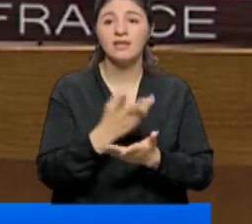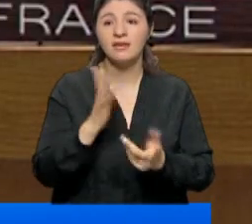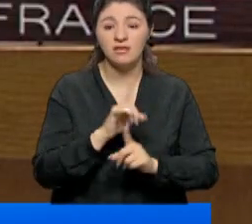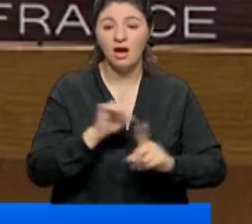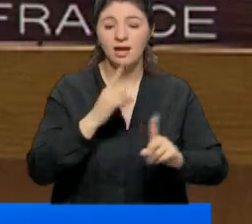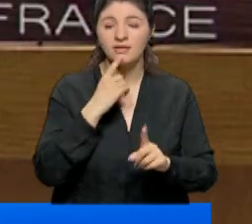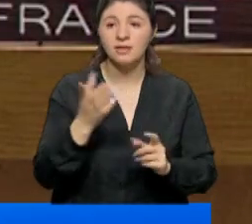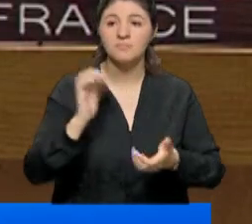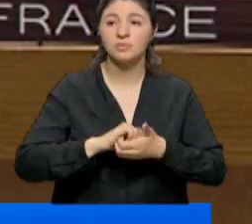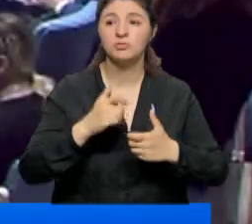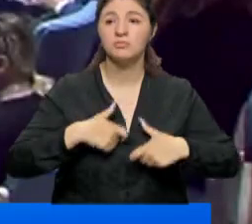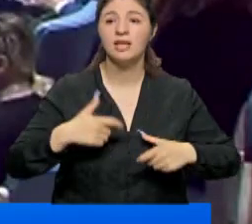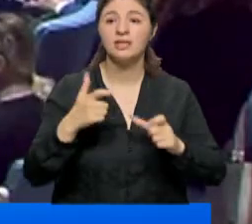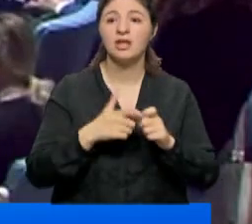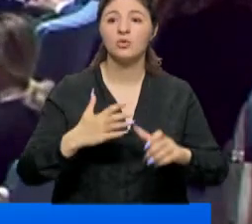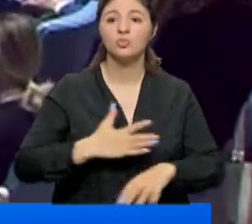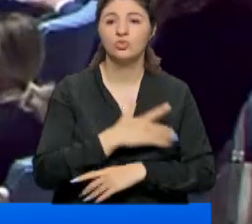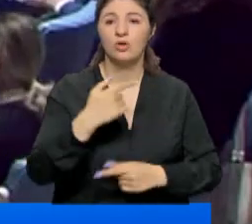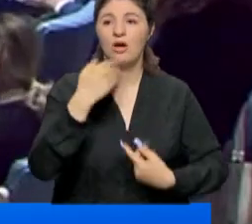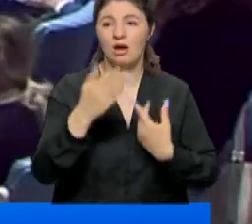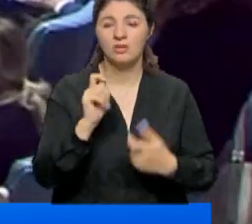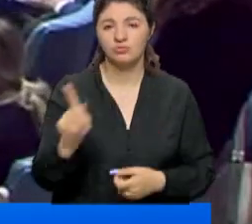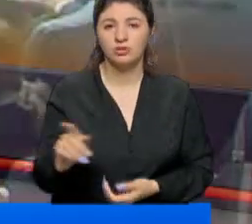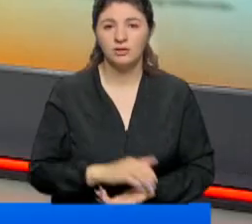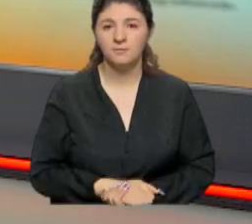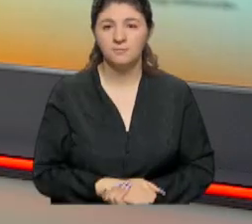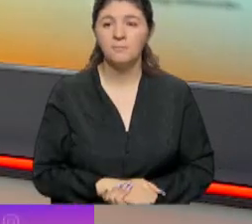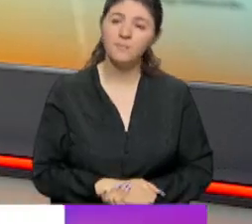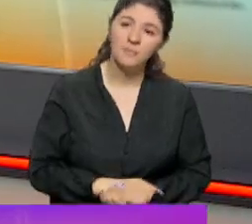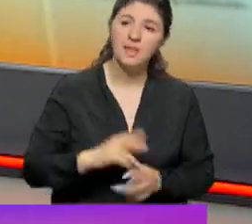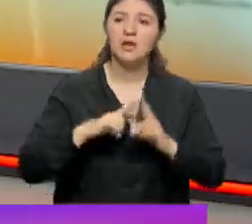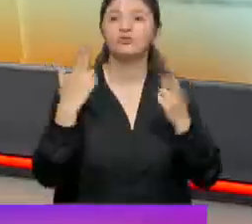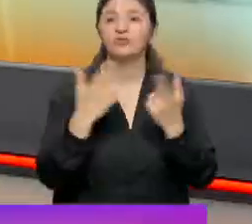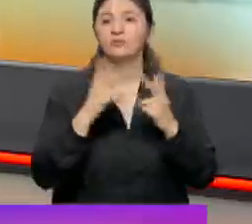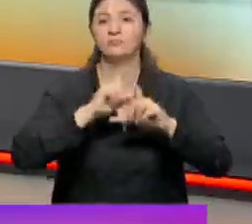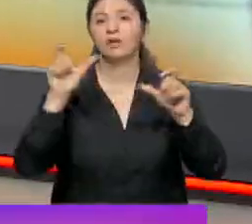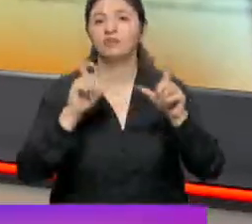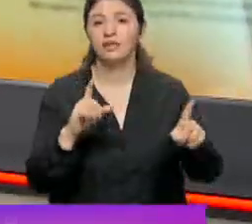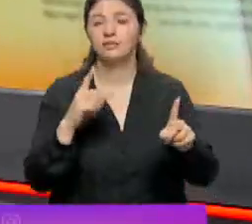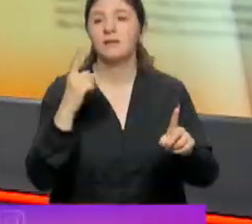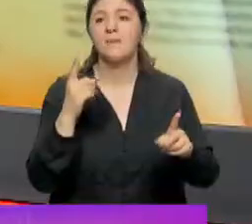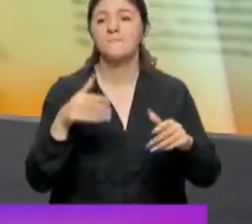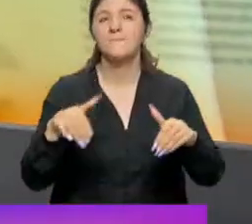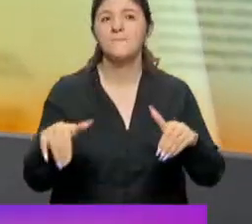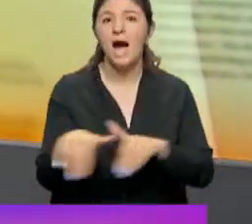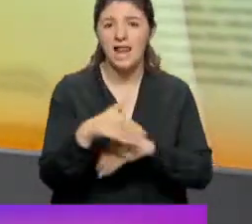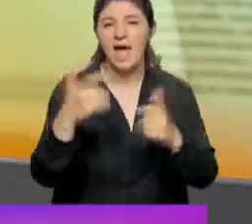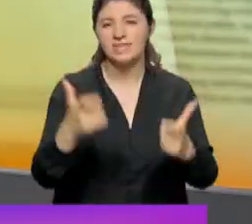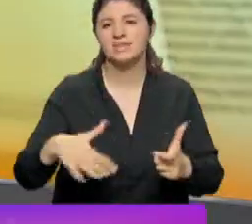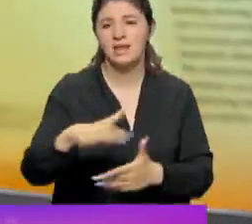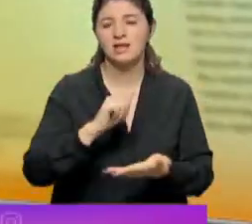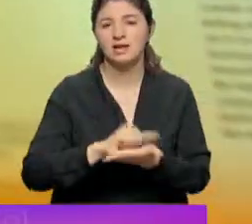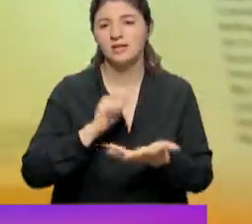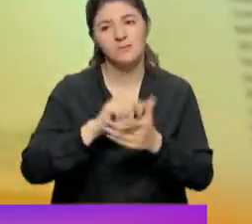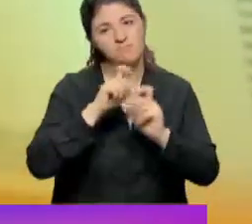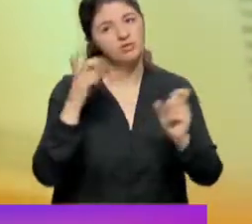neden ve ettiklerinde Birleşmiş Milletler genel Kurulu'nda savunacak lar lar dünyanın manşetlerinden mahalli yerel